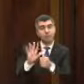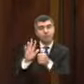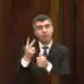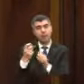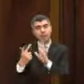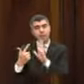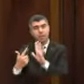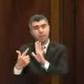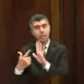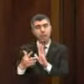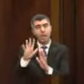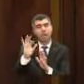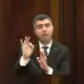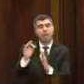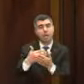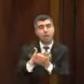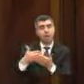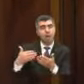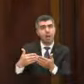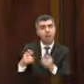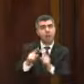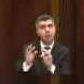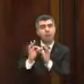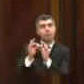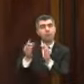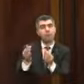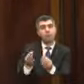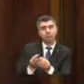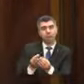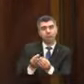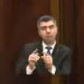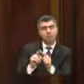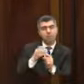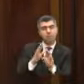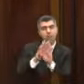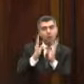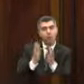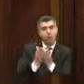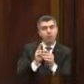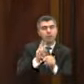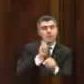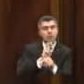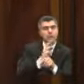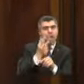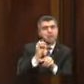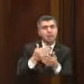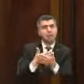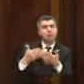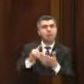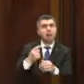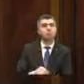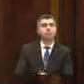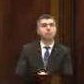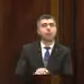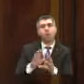2017 أي 50 مليار تقريبا استفادت منها الأسر التي حصلت على 60% من مجموع القروض، أي 30 مليار درهم استعملت كليا